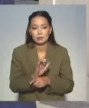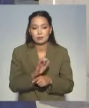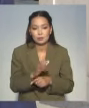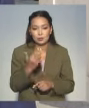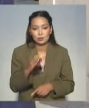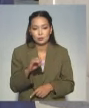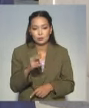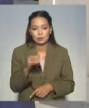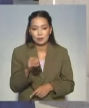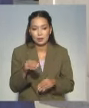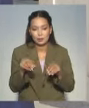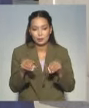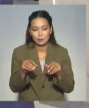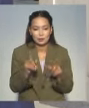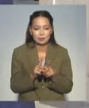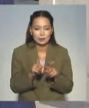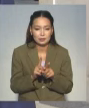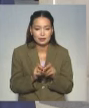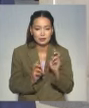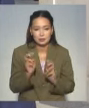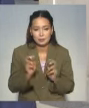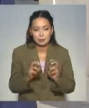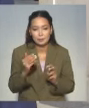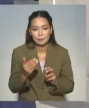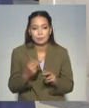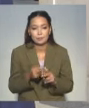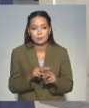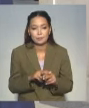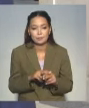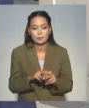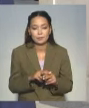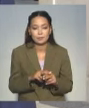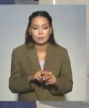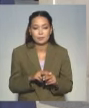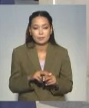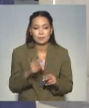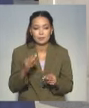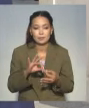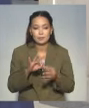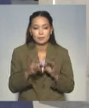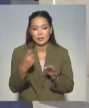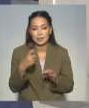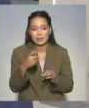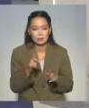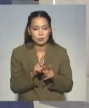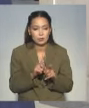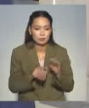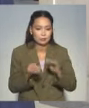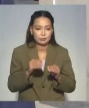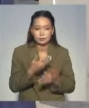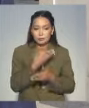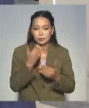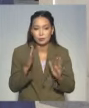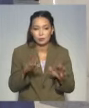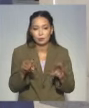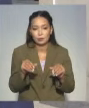сульфатты, ұнтақ күйінде алып келген сульфатты гранулаға айналдырады. Бұл жерде былай күрделі химия процесі жүрмейді, тек қана